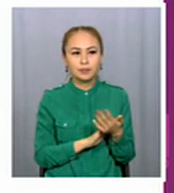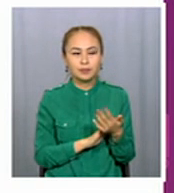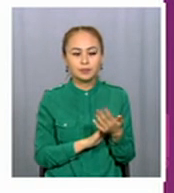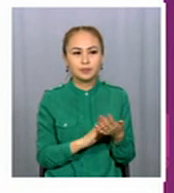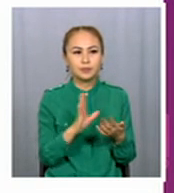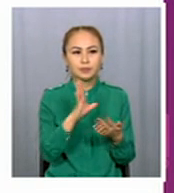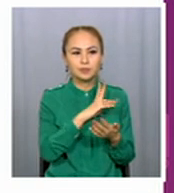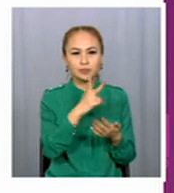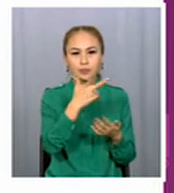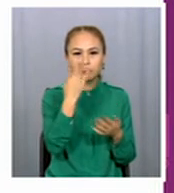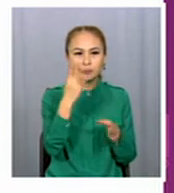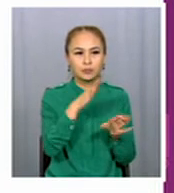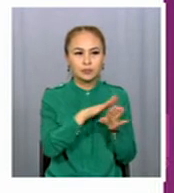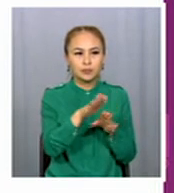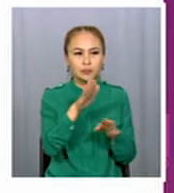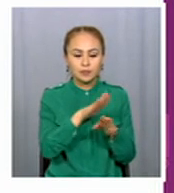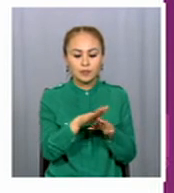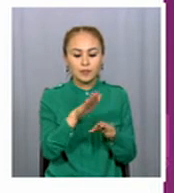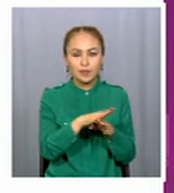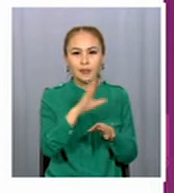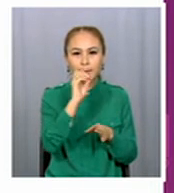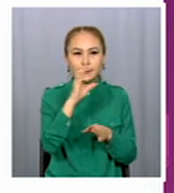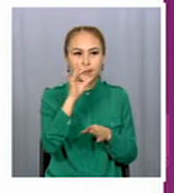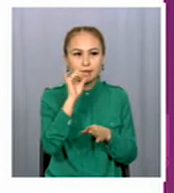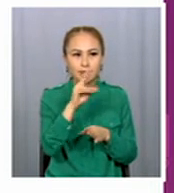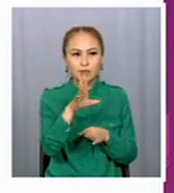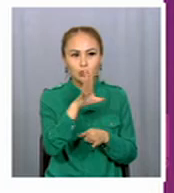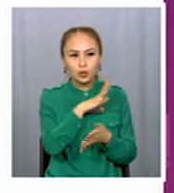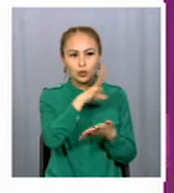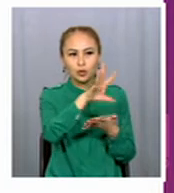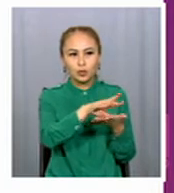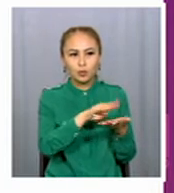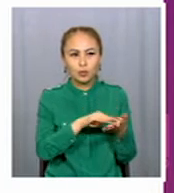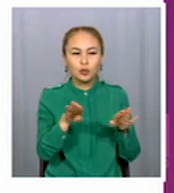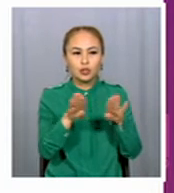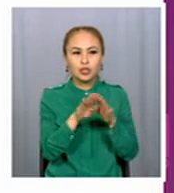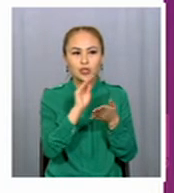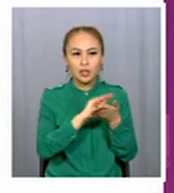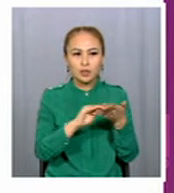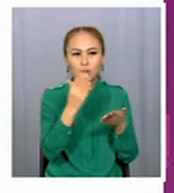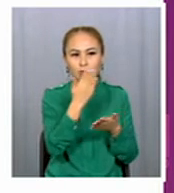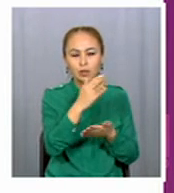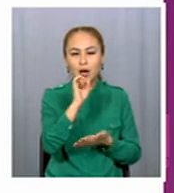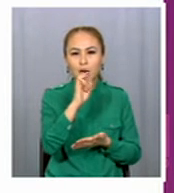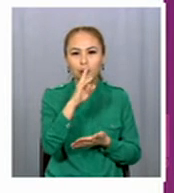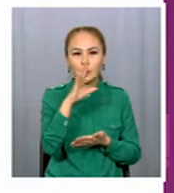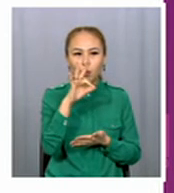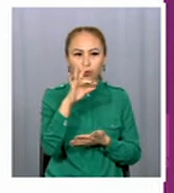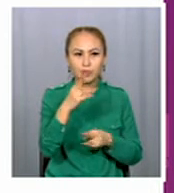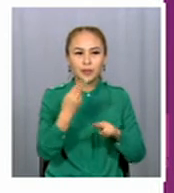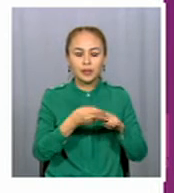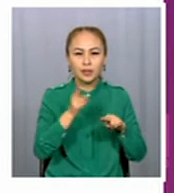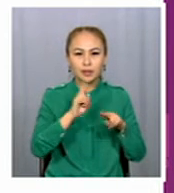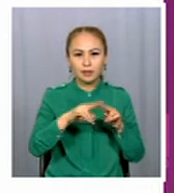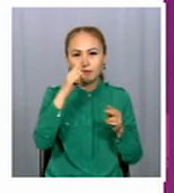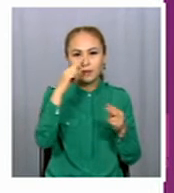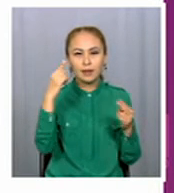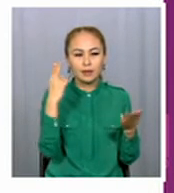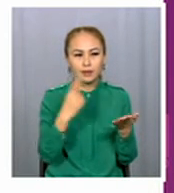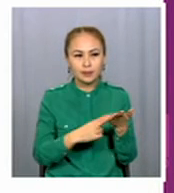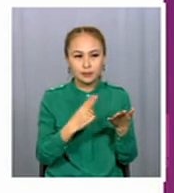34-ші жаттығу. Етістіктерді үлгі бойынша жазып, олардың антоним екенін